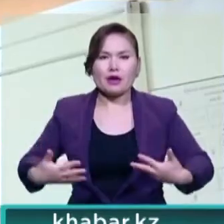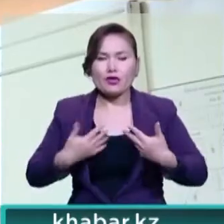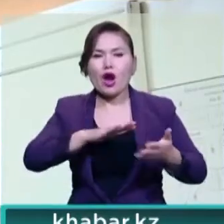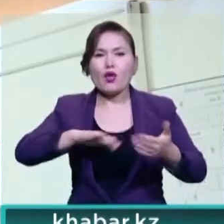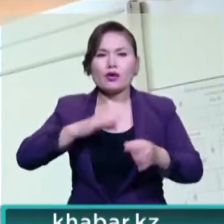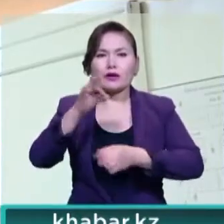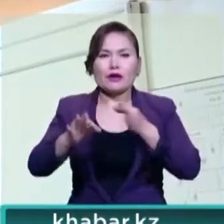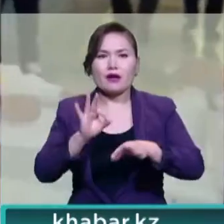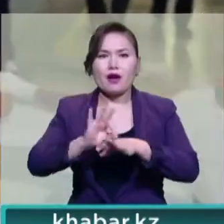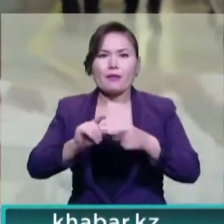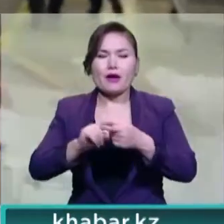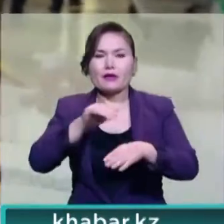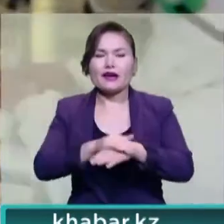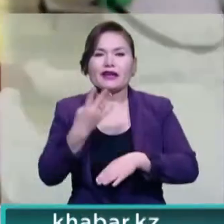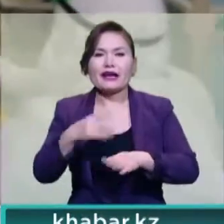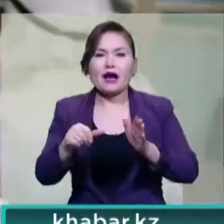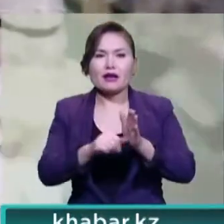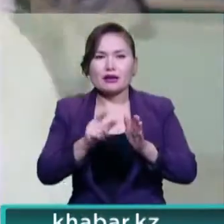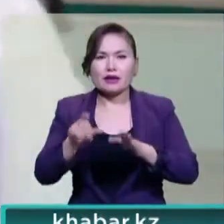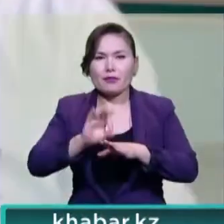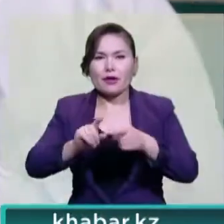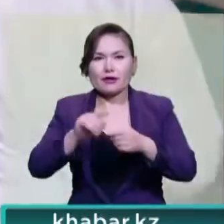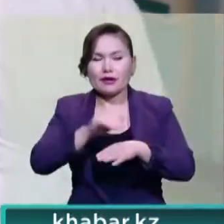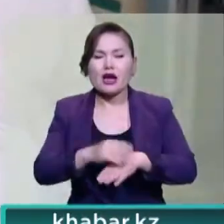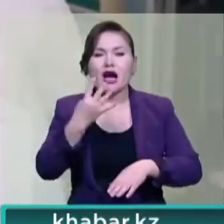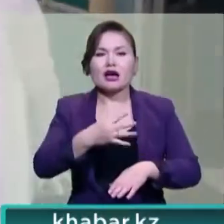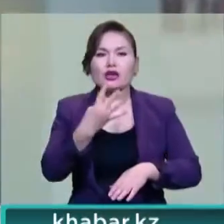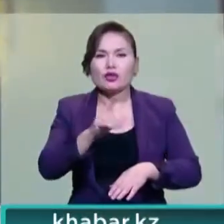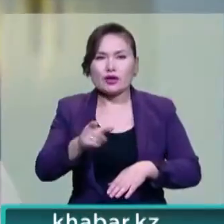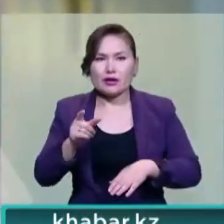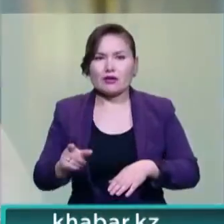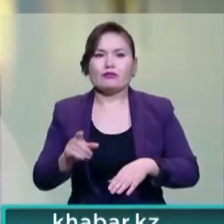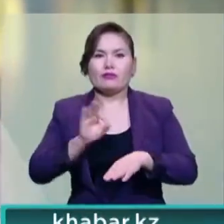тәулікте бұл індетке 46 адам шалдыққан. 44 адам бұл аурудан айықты.